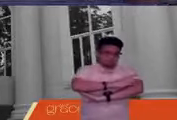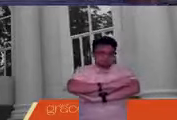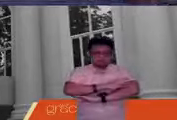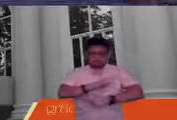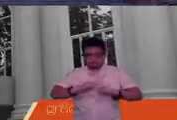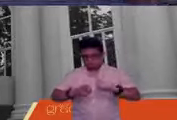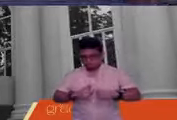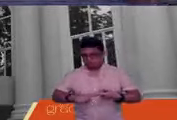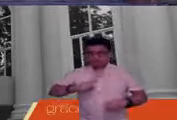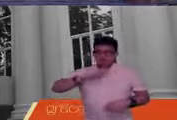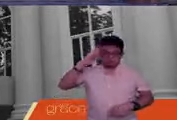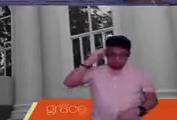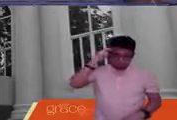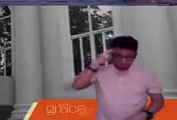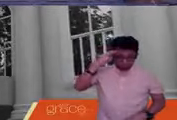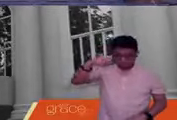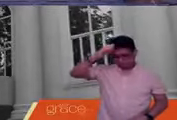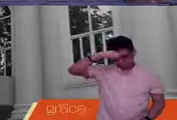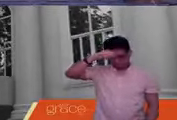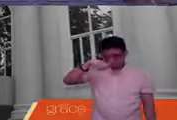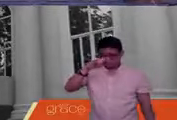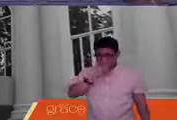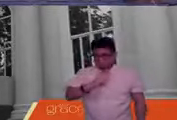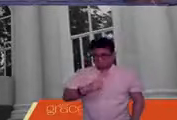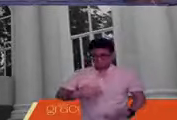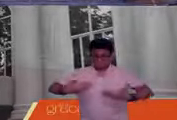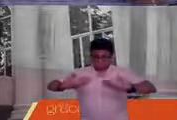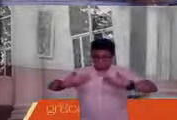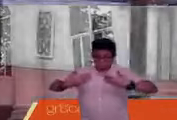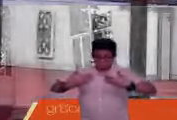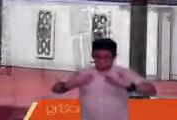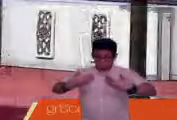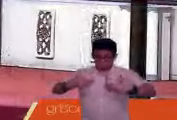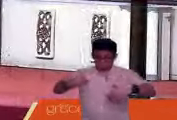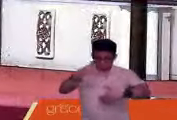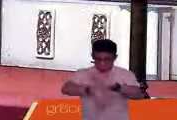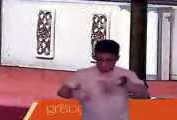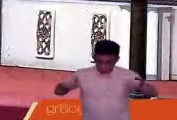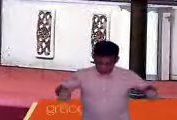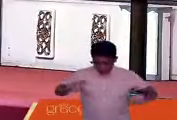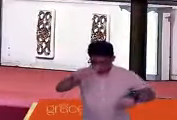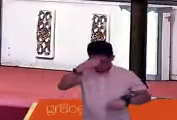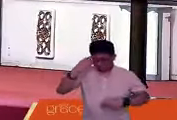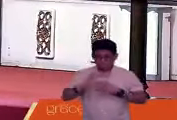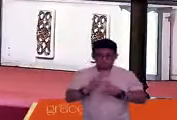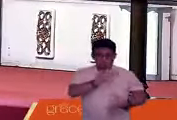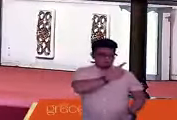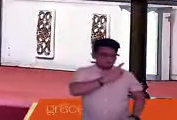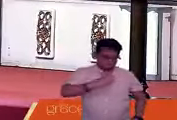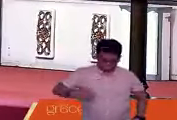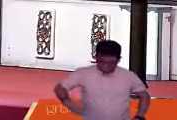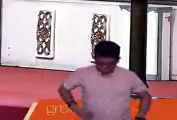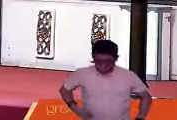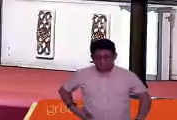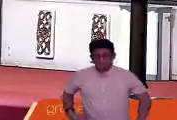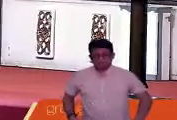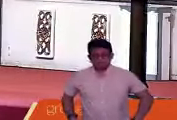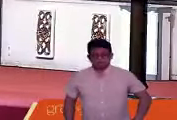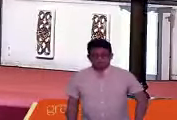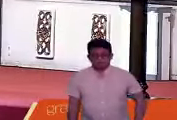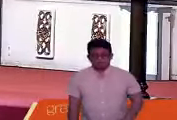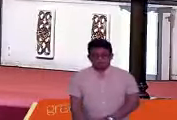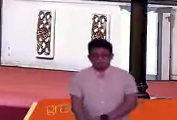kaigsoonan, the reason Solomon is there in the throne is because of David. Mabitaw